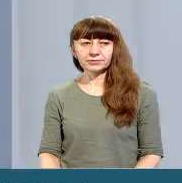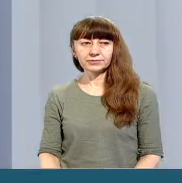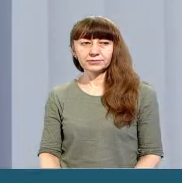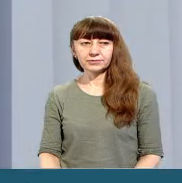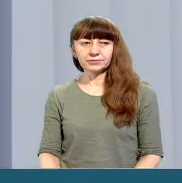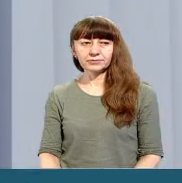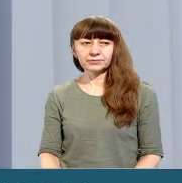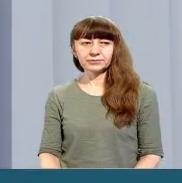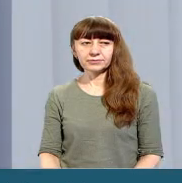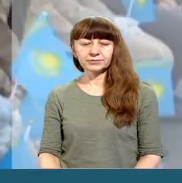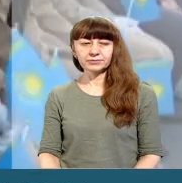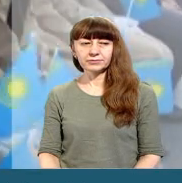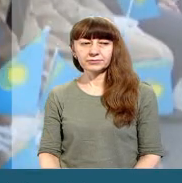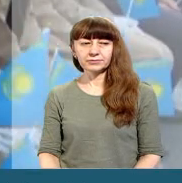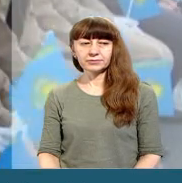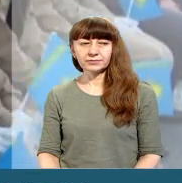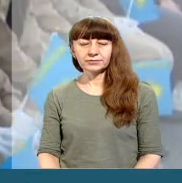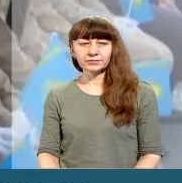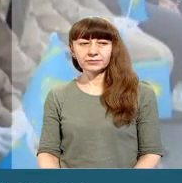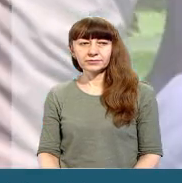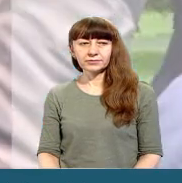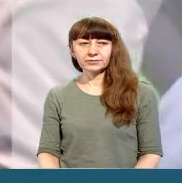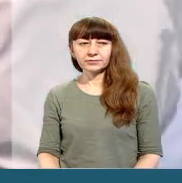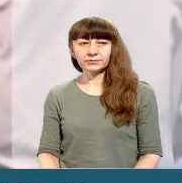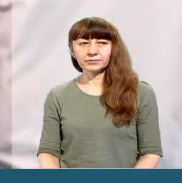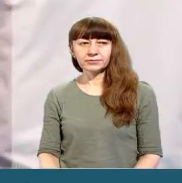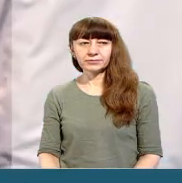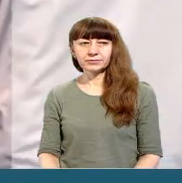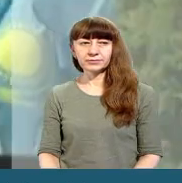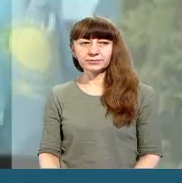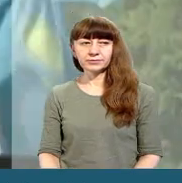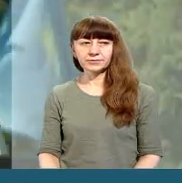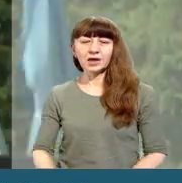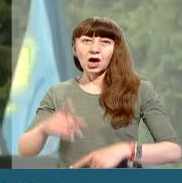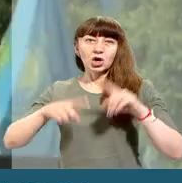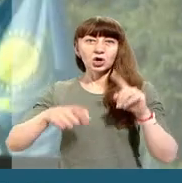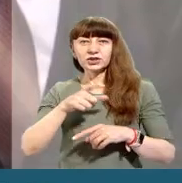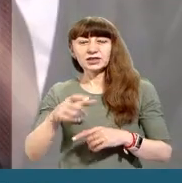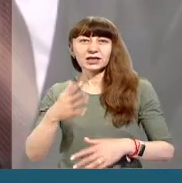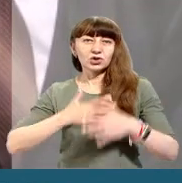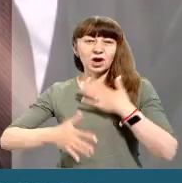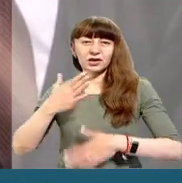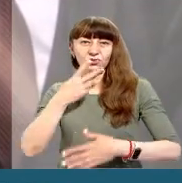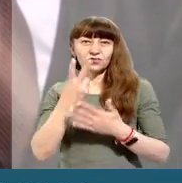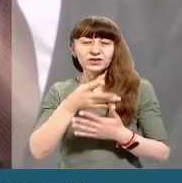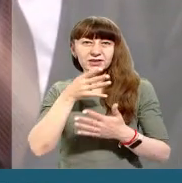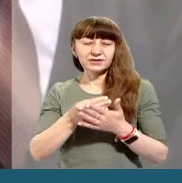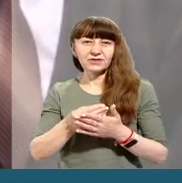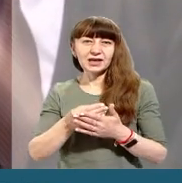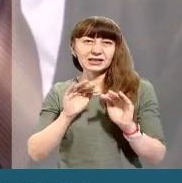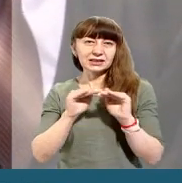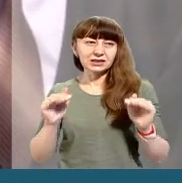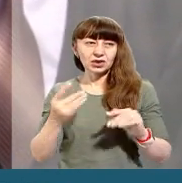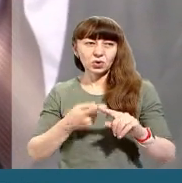Қазақстан Республикасына қызмет етем. Ал ұлдарының жетістігін көріп марқайған атаналар тіптен мәз. Барша осы